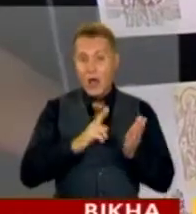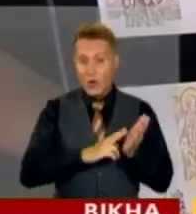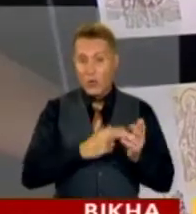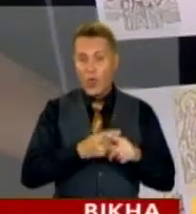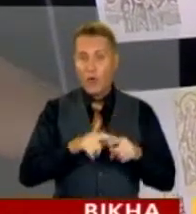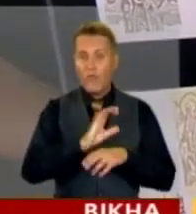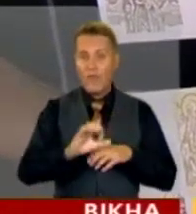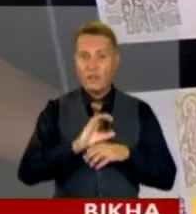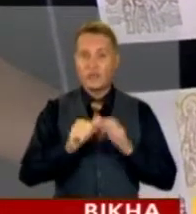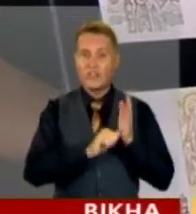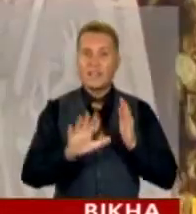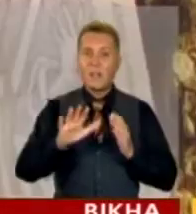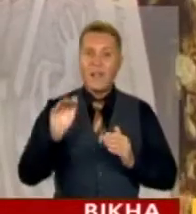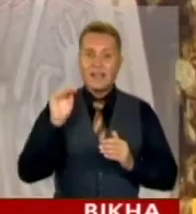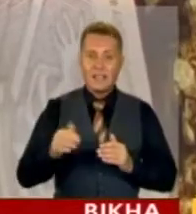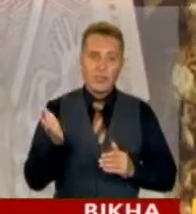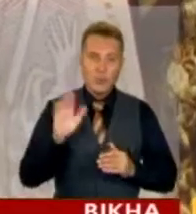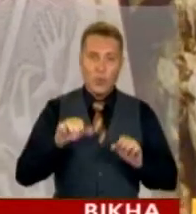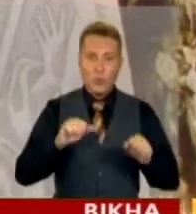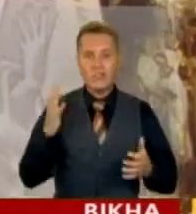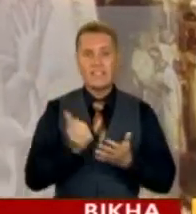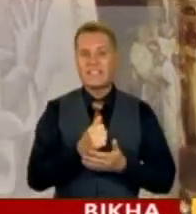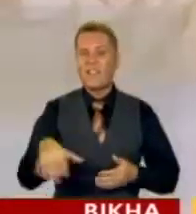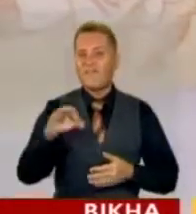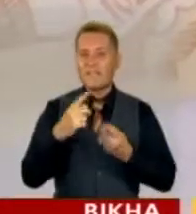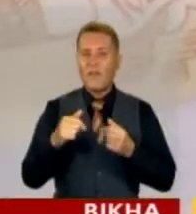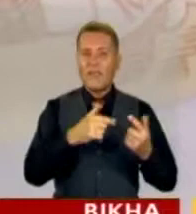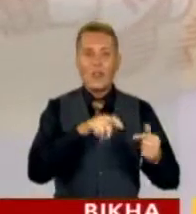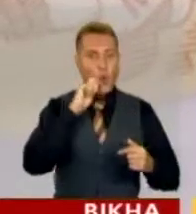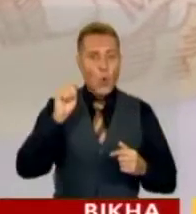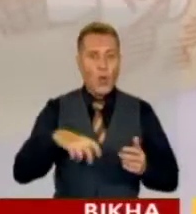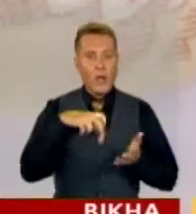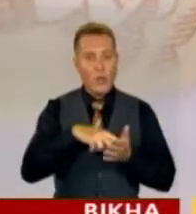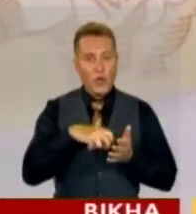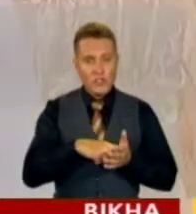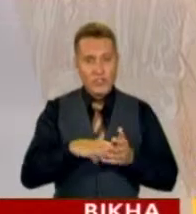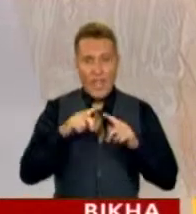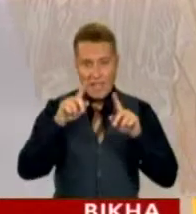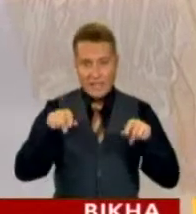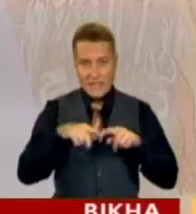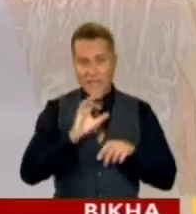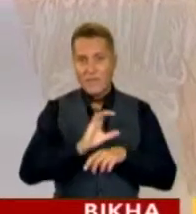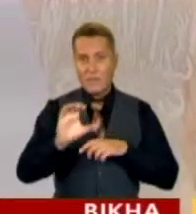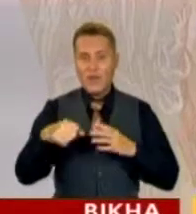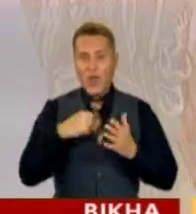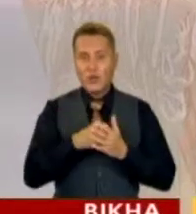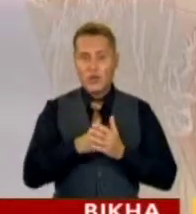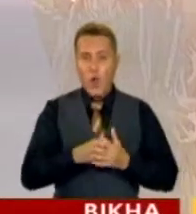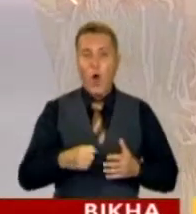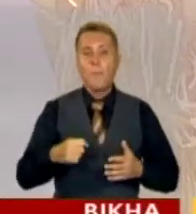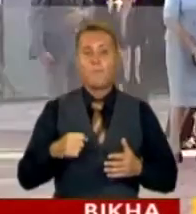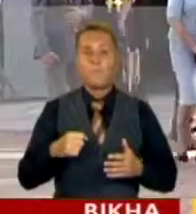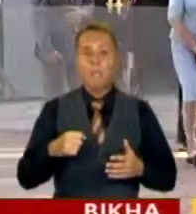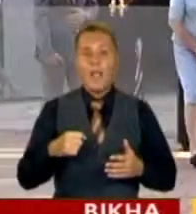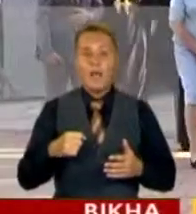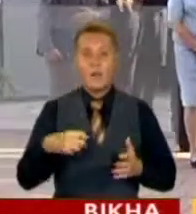накладом 65 тисяч примірників, можна знайти у всіх відділках Укрпошти, а погашені зразки відправлятимуть до поштових музеїв